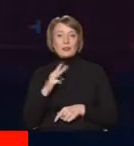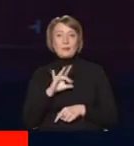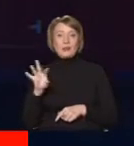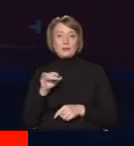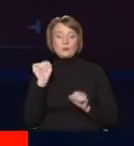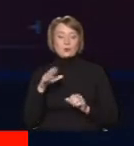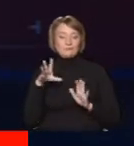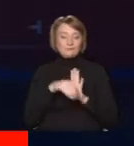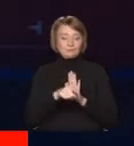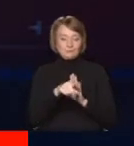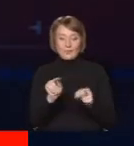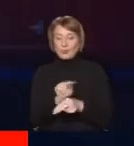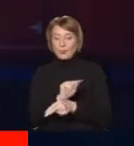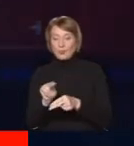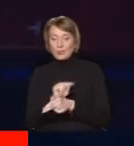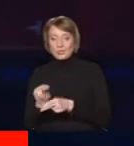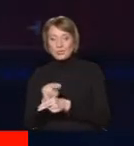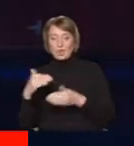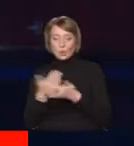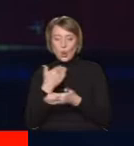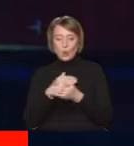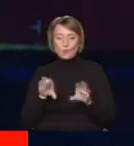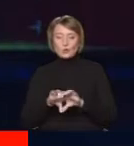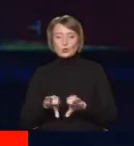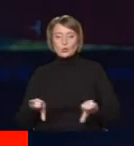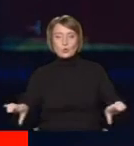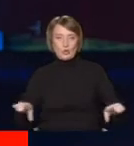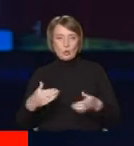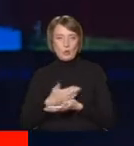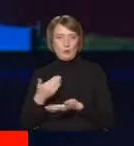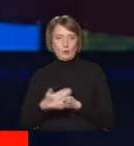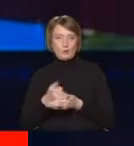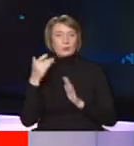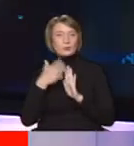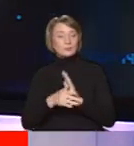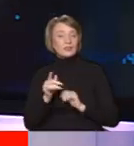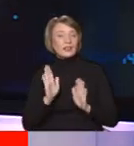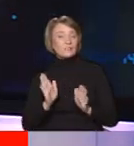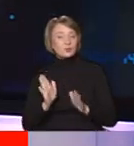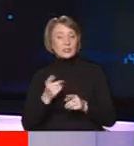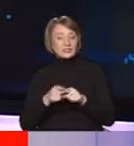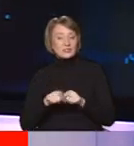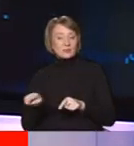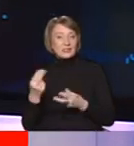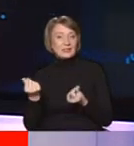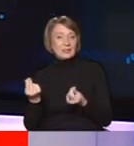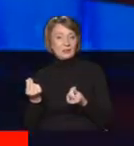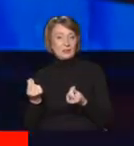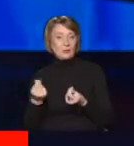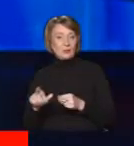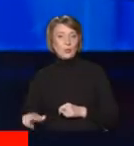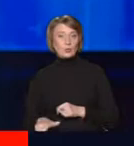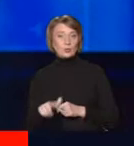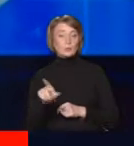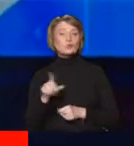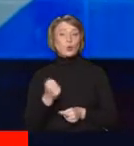350 кілометрів нових міжбудинкових мереж опалення. Розумієте? Це от тільки за ті гроші, які були подаровані. Так, так от,